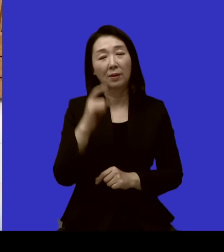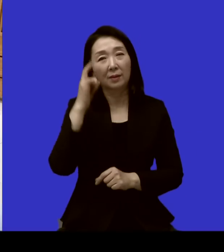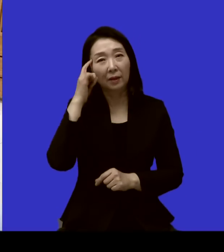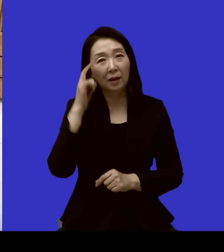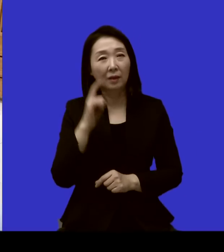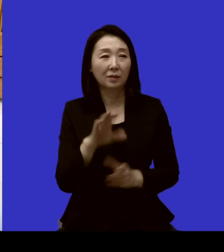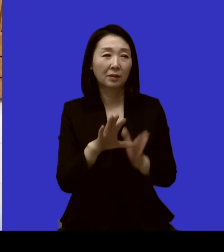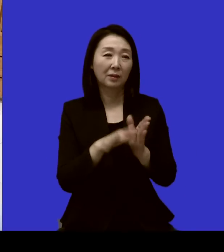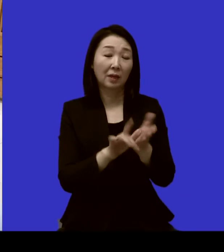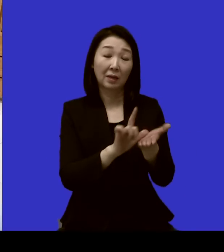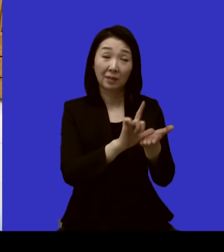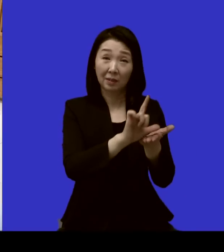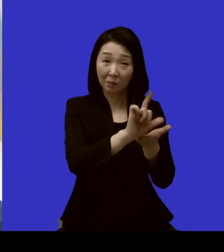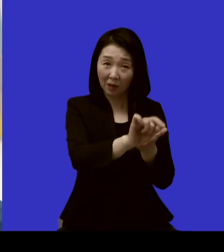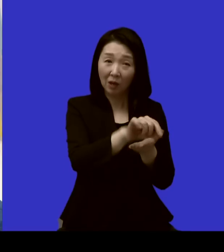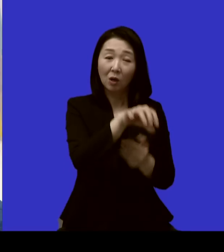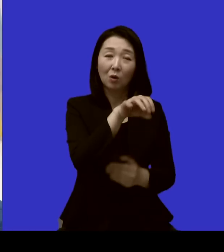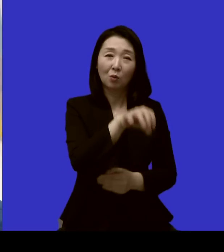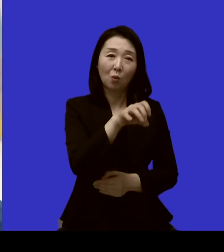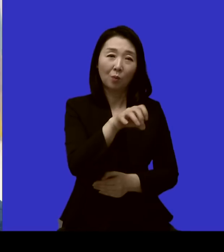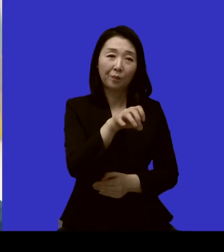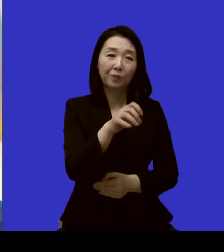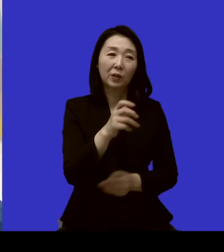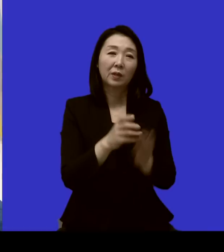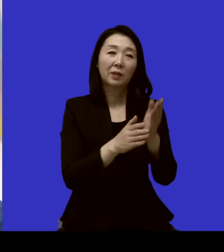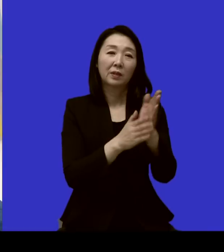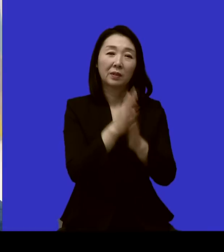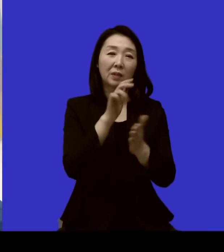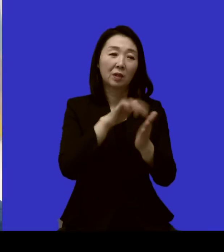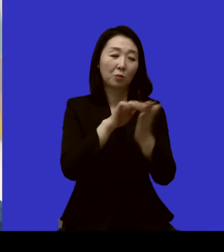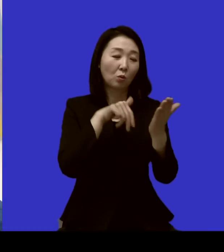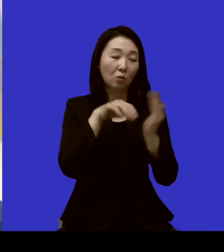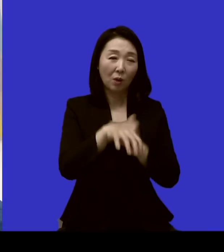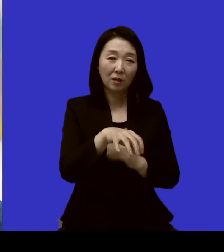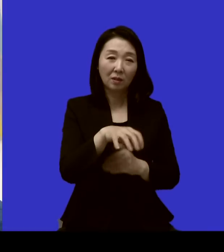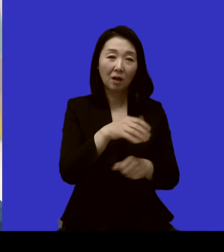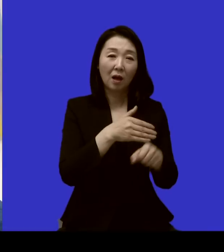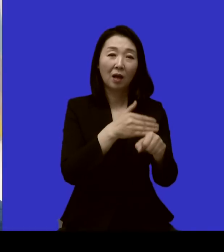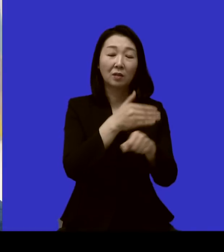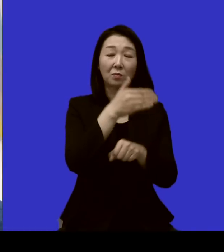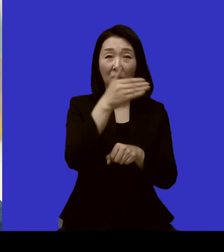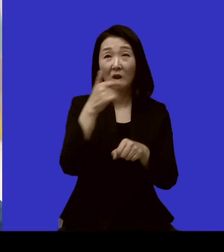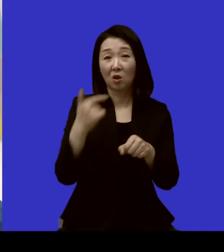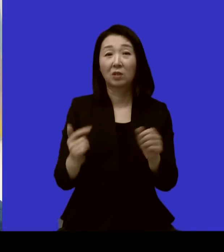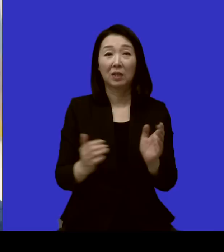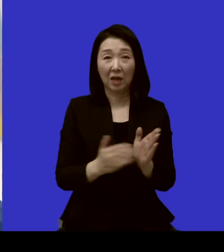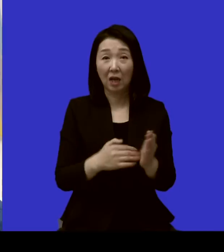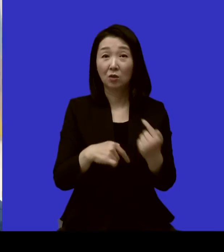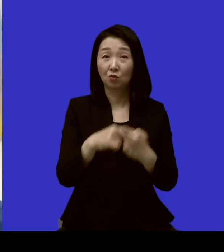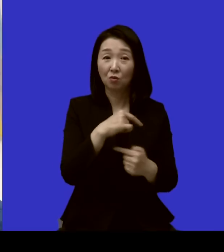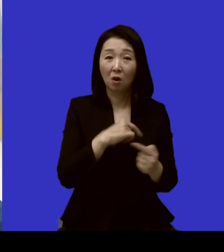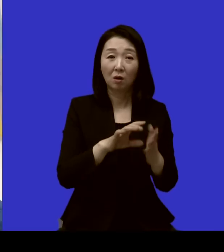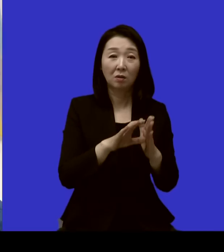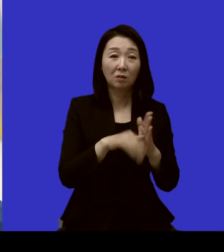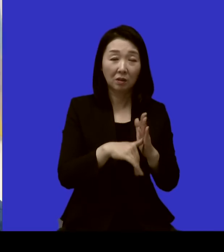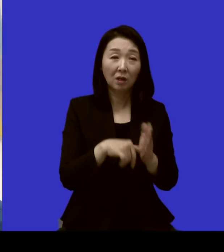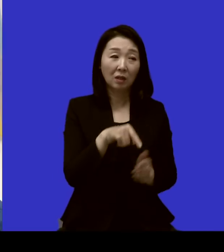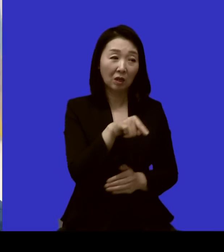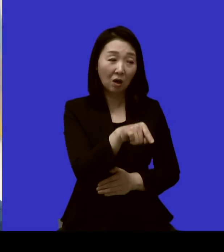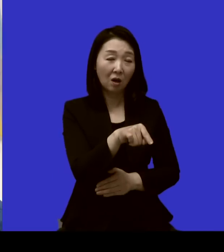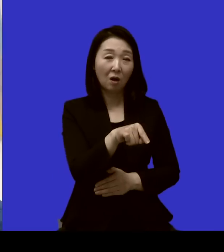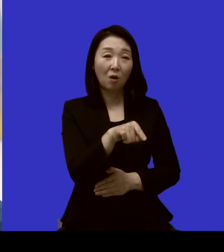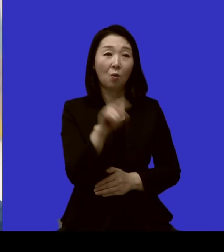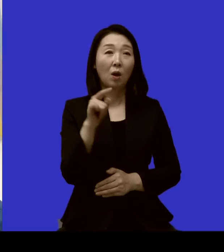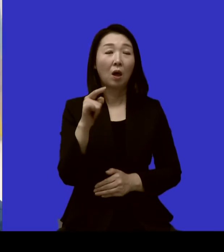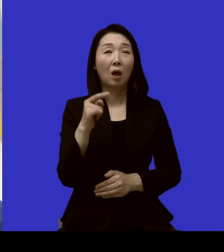있었습니다. 오. 거기가 아침 9시에 열어서 저녁 8시까지 이렇게 운영을 하더라고요. 예. 그럼 그 시간 동안에는 그래도